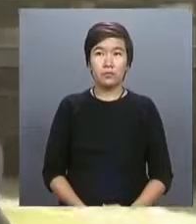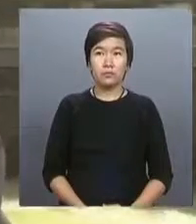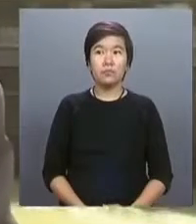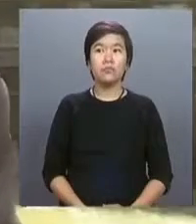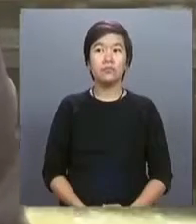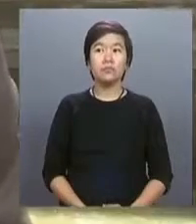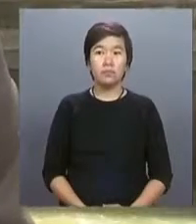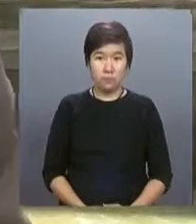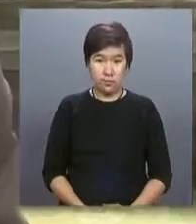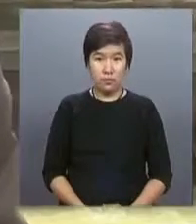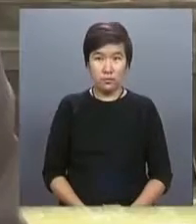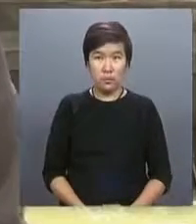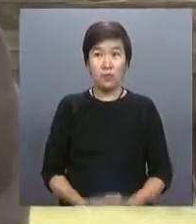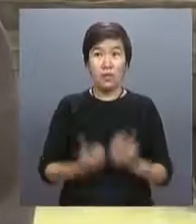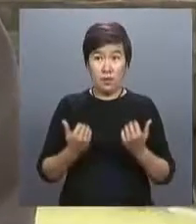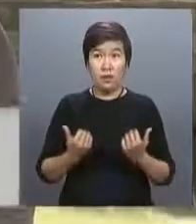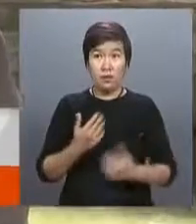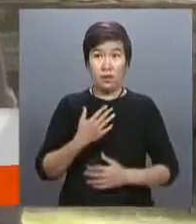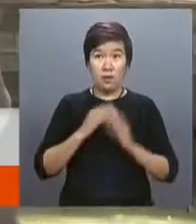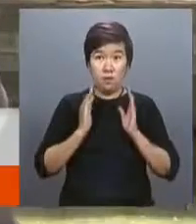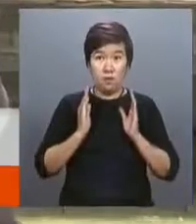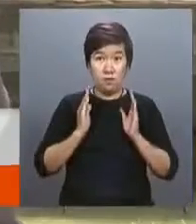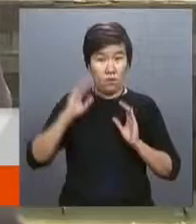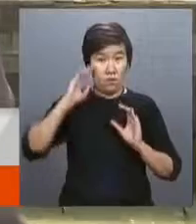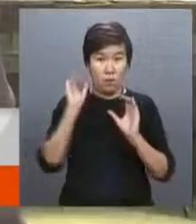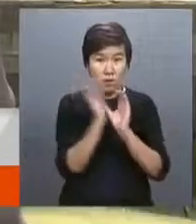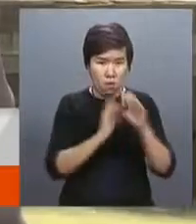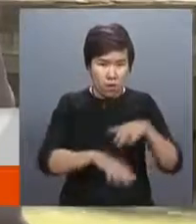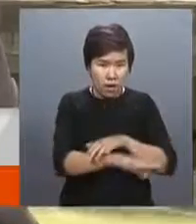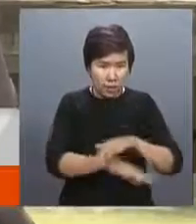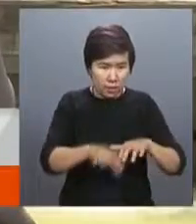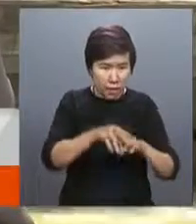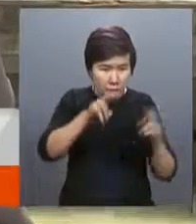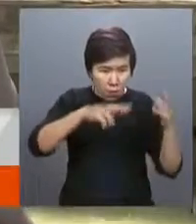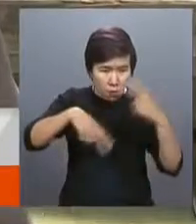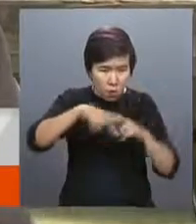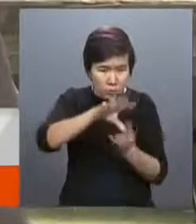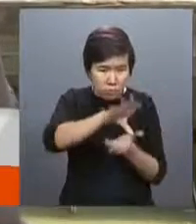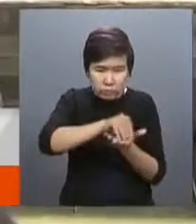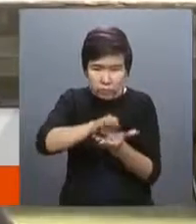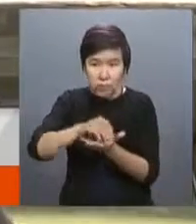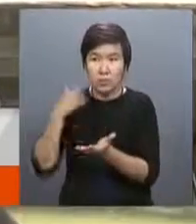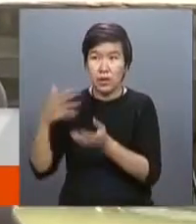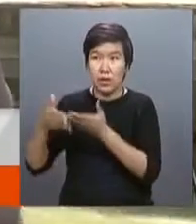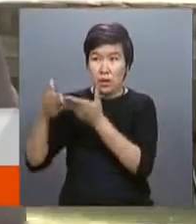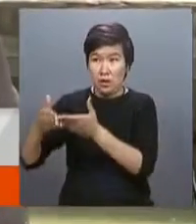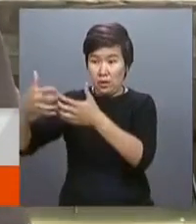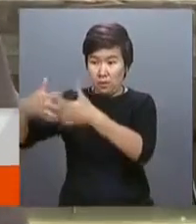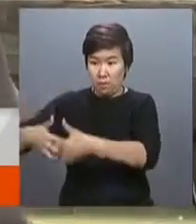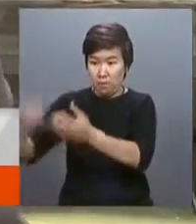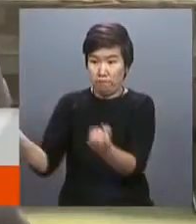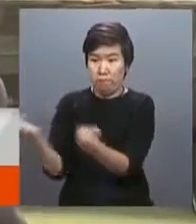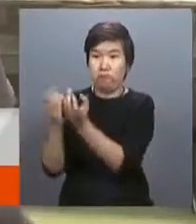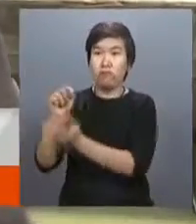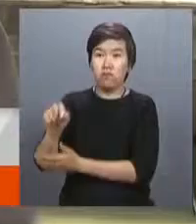คุณธีรเดชคุณวันวิสาค่ะณขณะนี้นะคะเจ้าหน้าที่กองพิสูจน์หลักฐานค่ะอยู่ในระหว่างการตรวจสอบเรือลำที่เกิดระเบิดขึ้นนะคะที่ท่าเรือวัดเทพลีลา